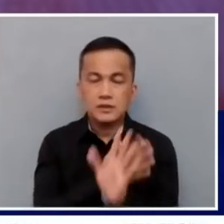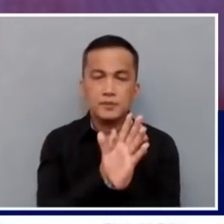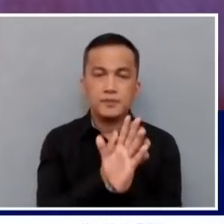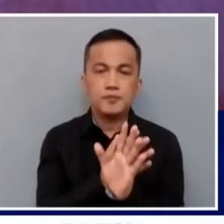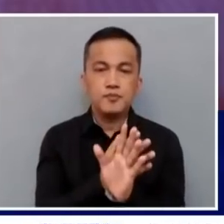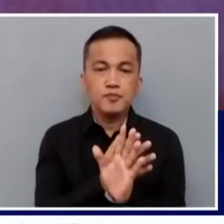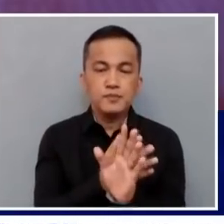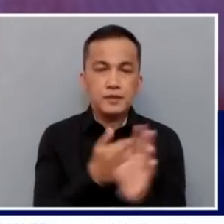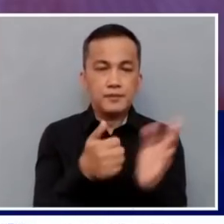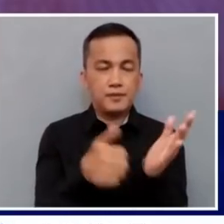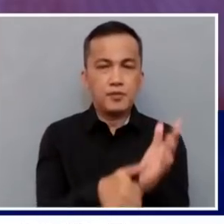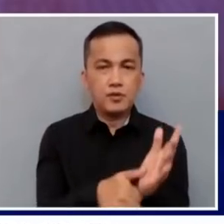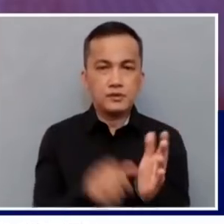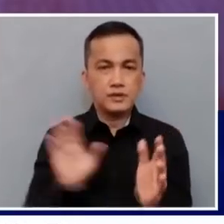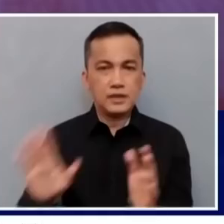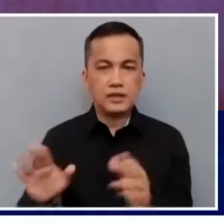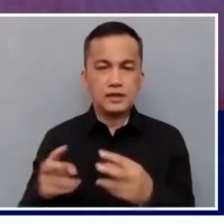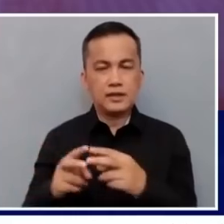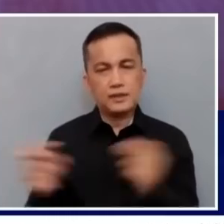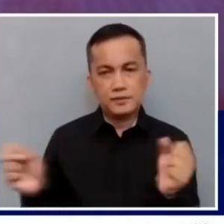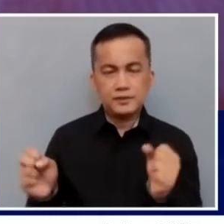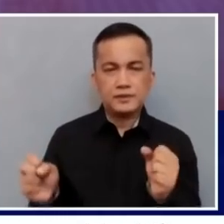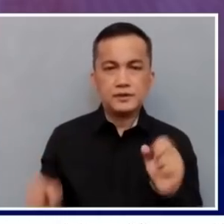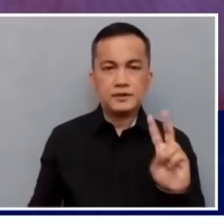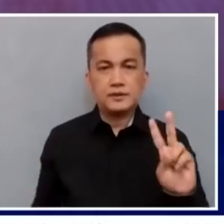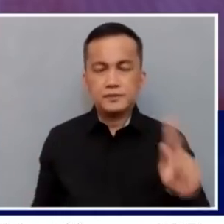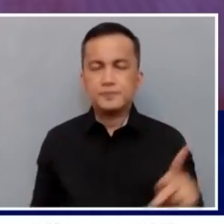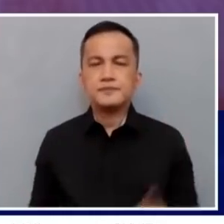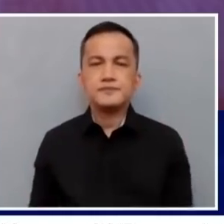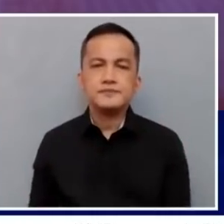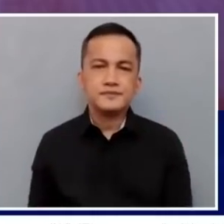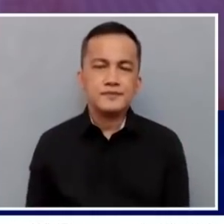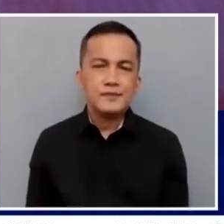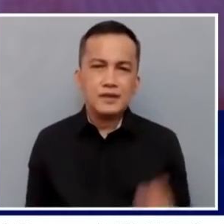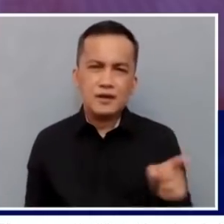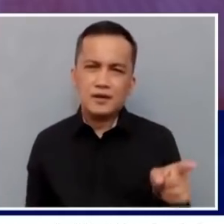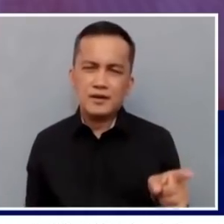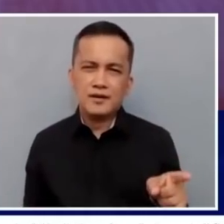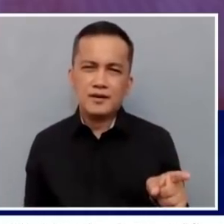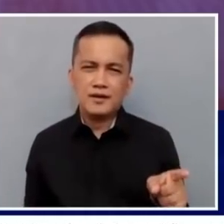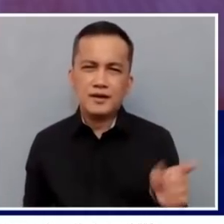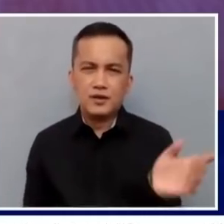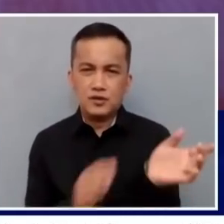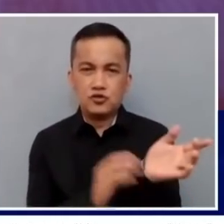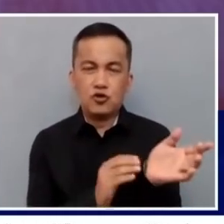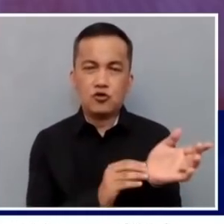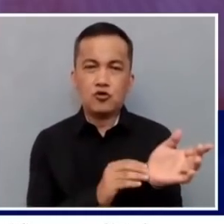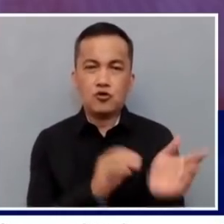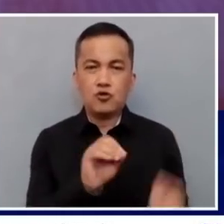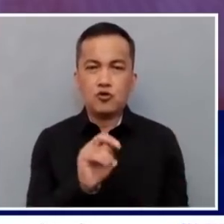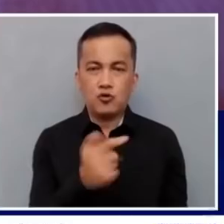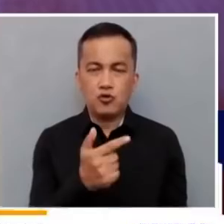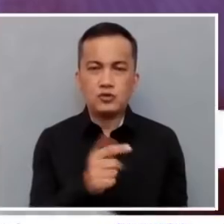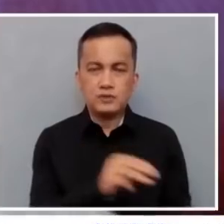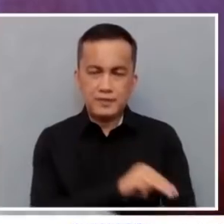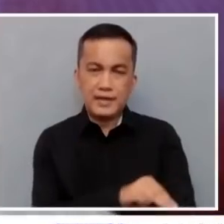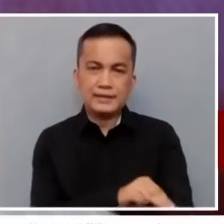ang pagboto ng kanyang katunggali sa pagka-vice presidente, si Doc Willie Ong sa Makati City